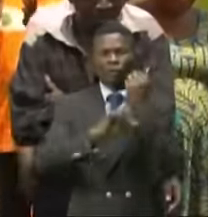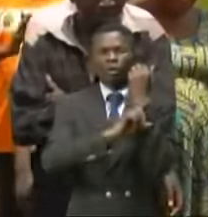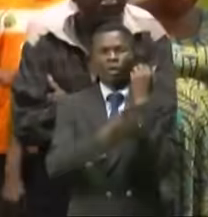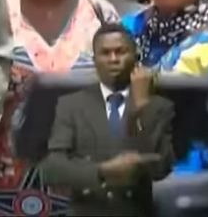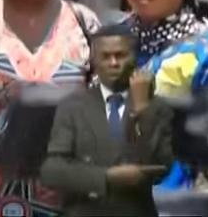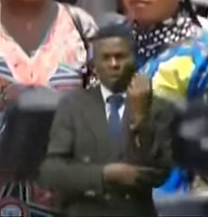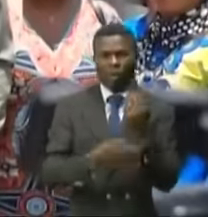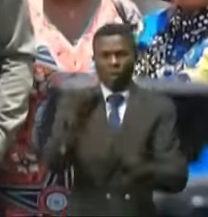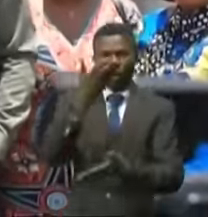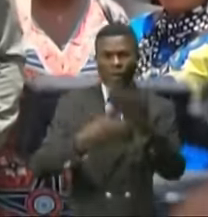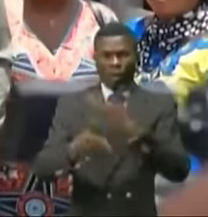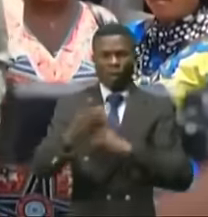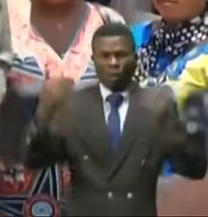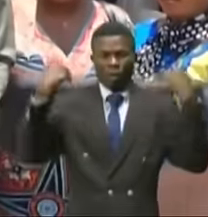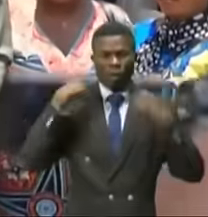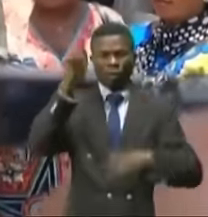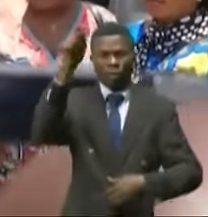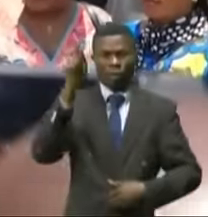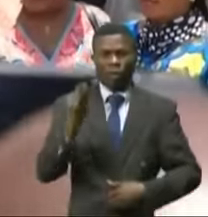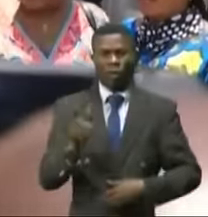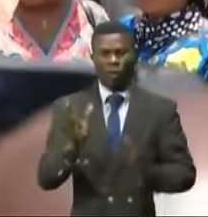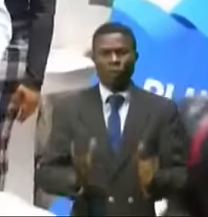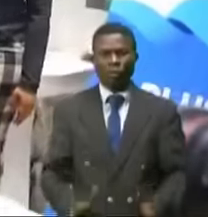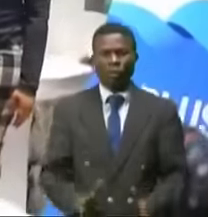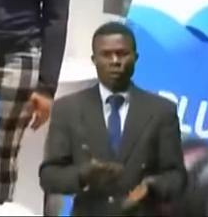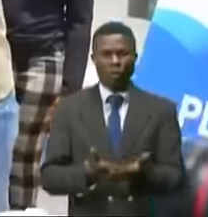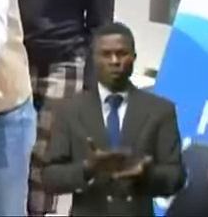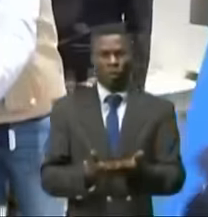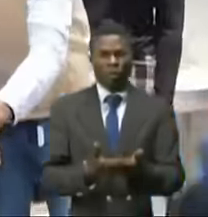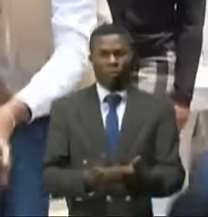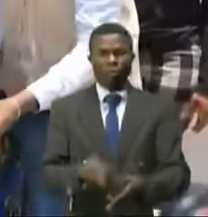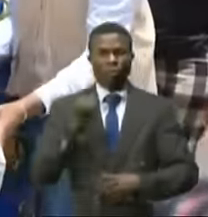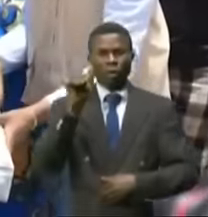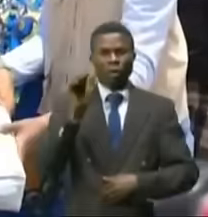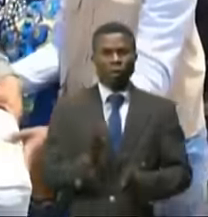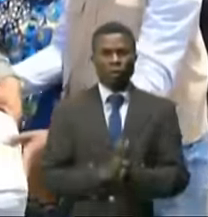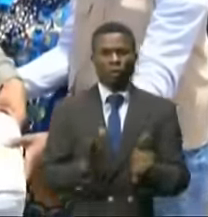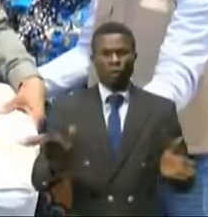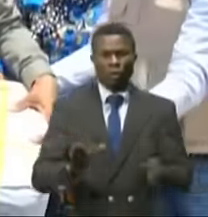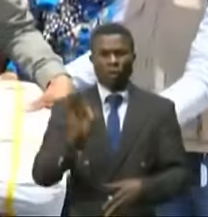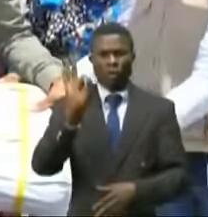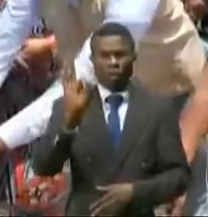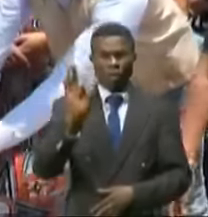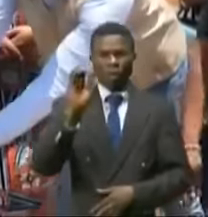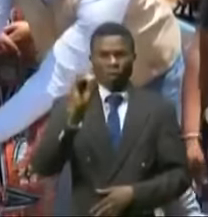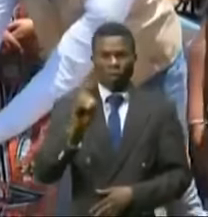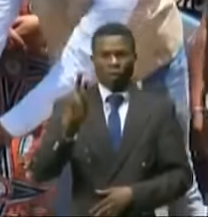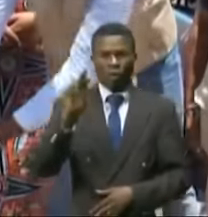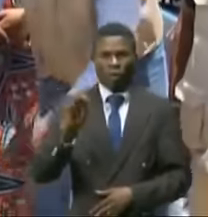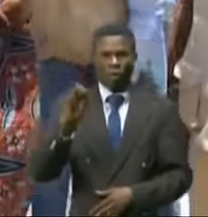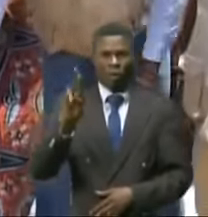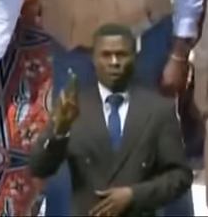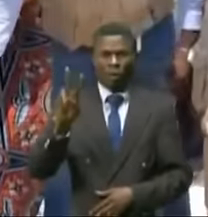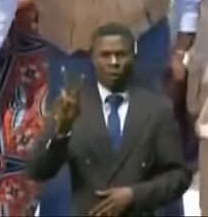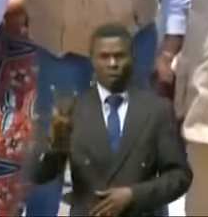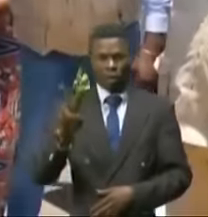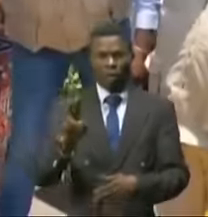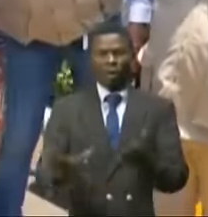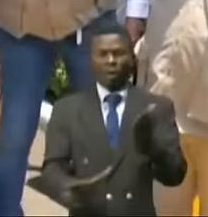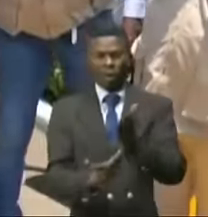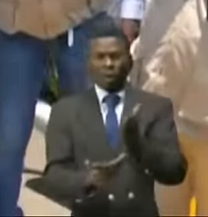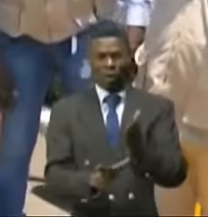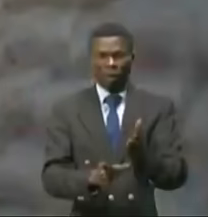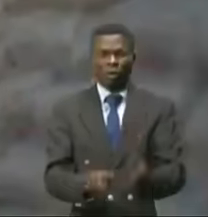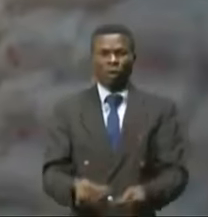représentées par le commissaire divisionnaire Romuald Ekuka, le directeur général du Fonarev, Lucien Lundula, accompagné de ses adjoints,